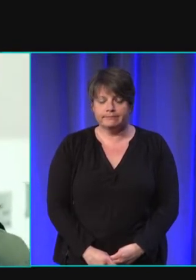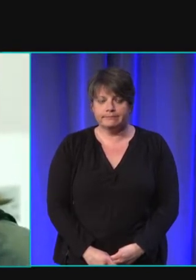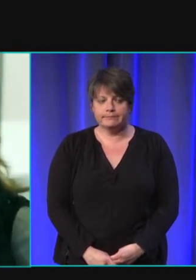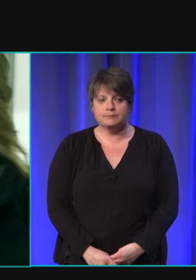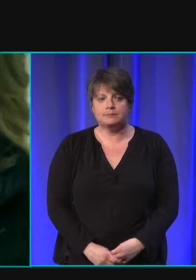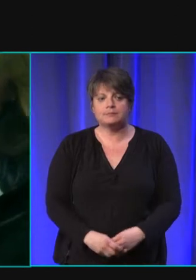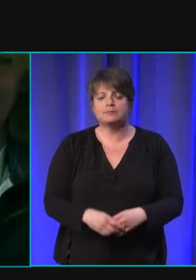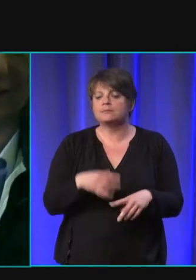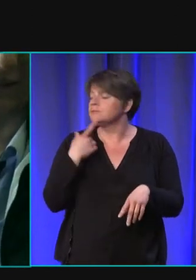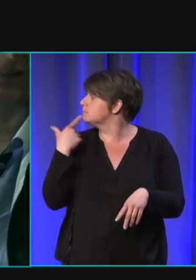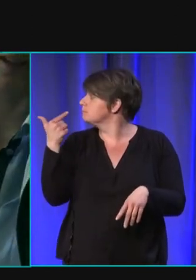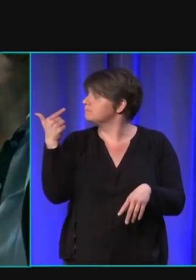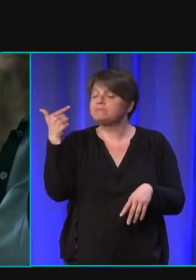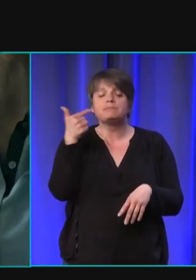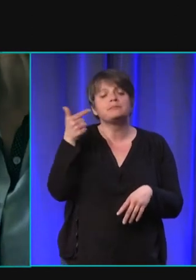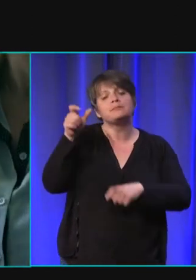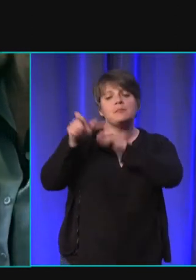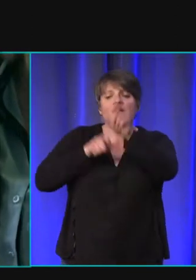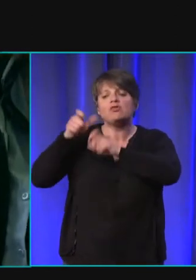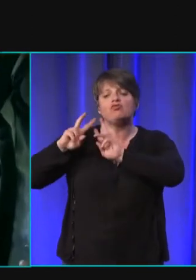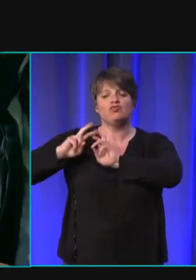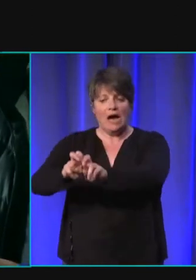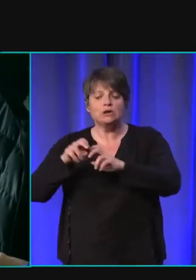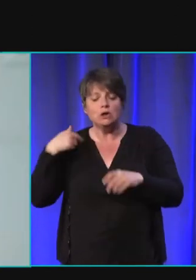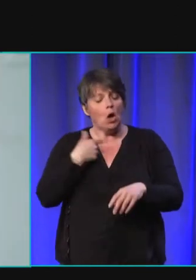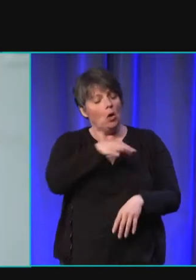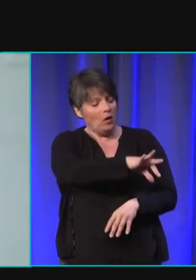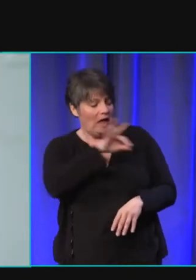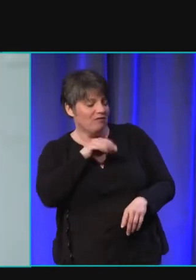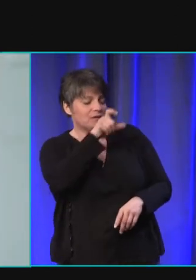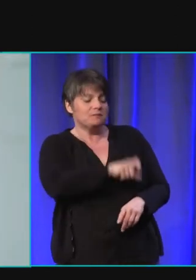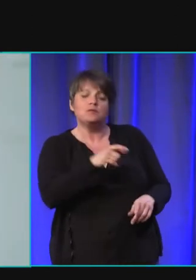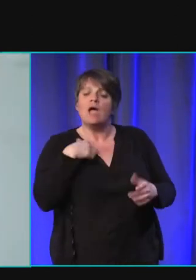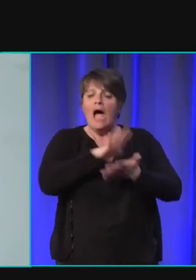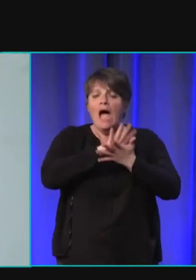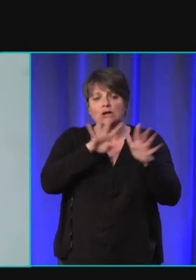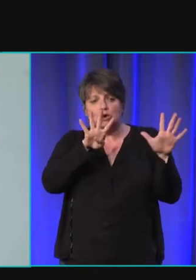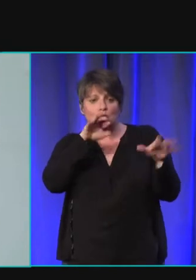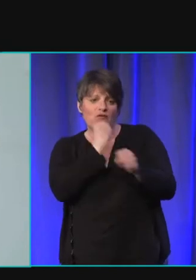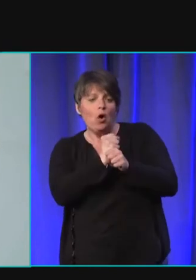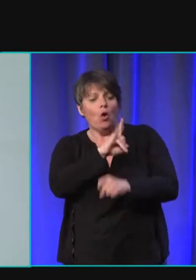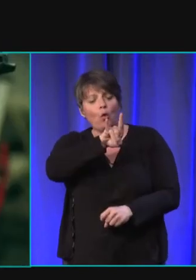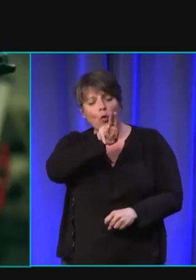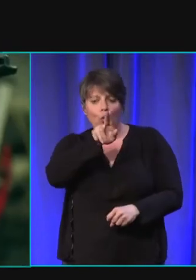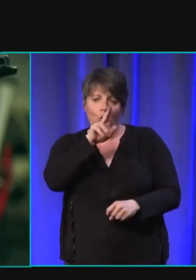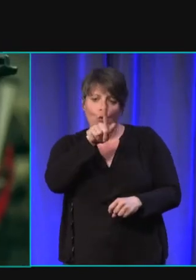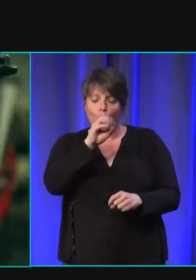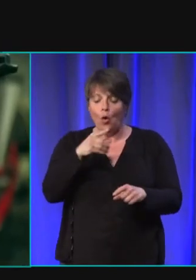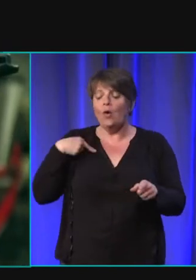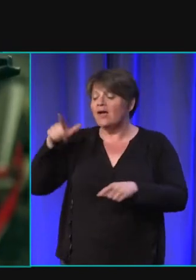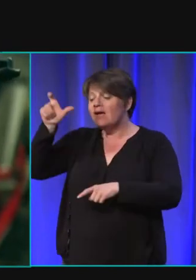ont ainsi fait venir Hugo, 9 ans. C'est lui qui va s'opposer à Adriana lors de sprint en vélo. Bonjour. Bonjour.